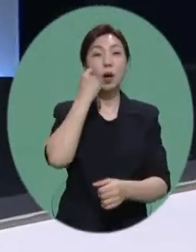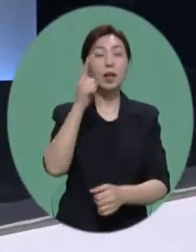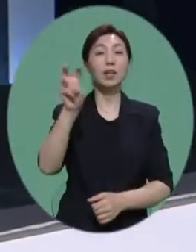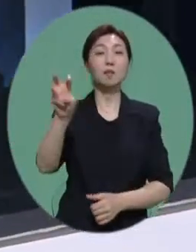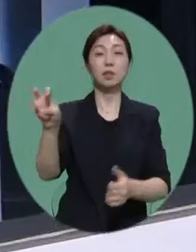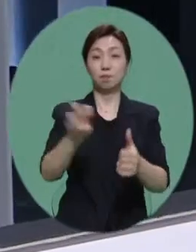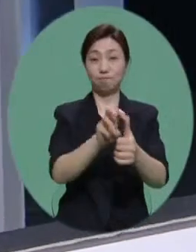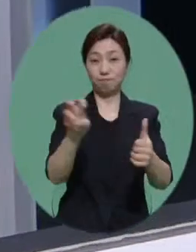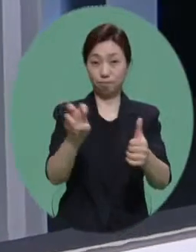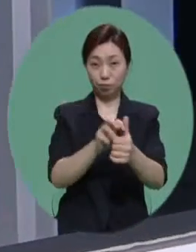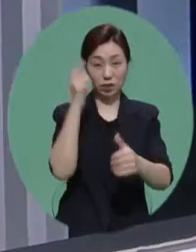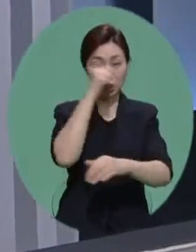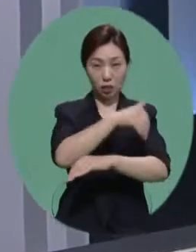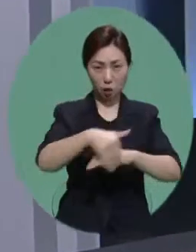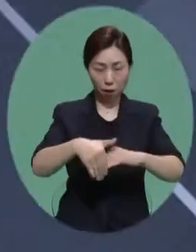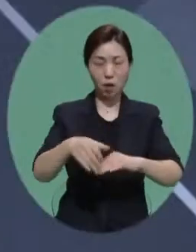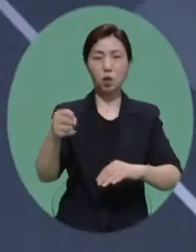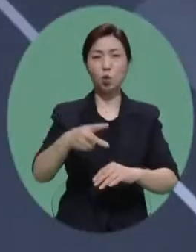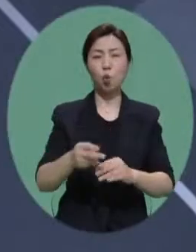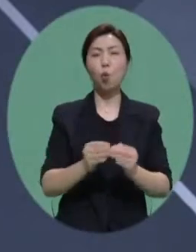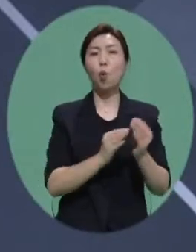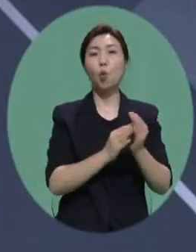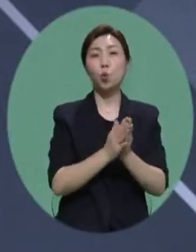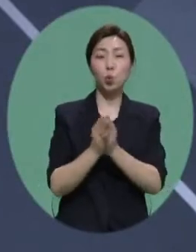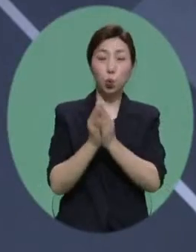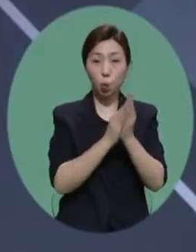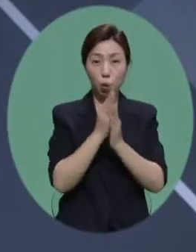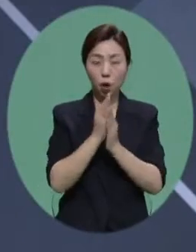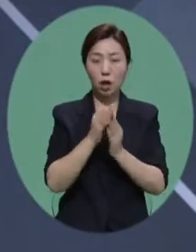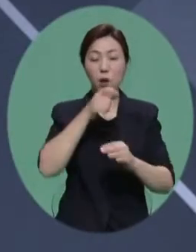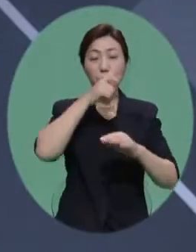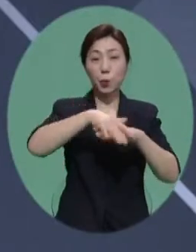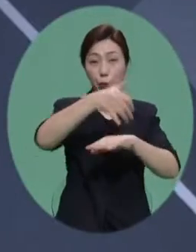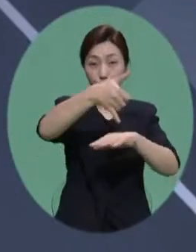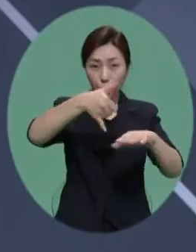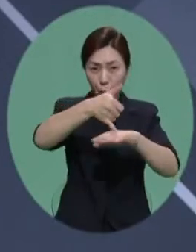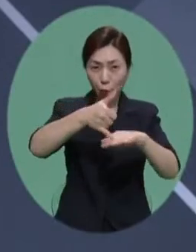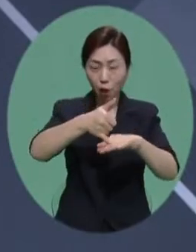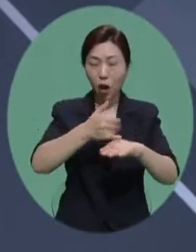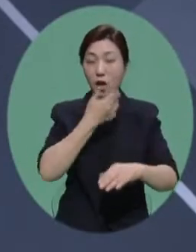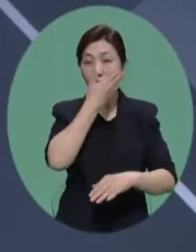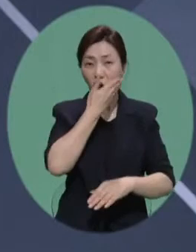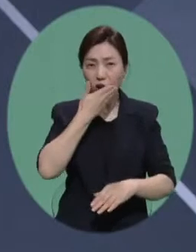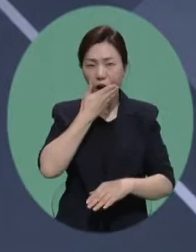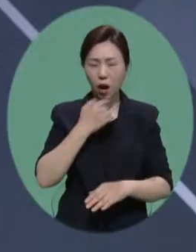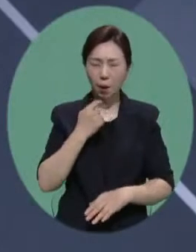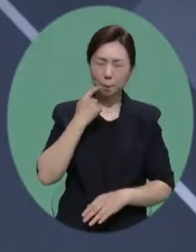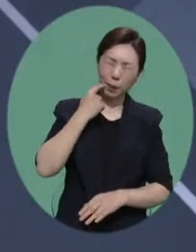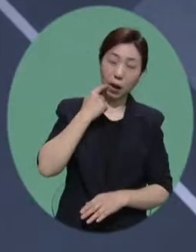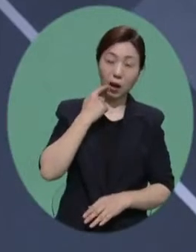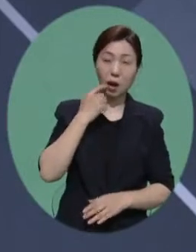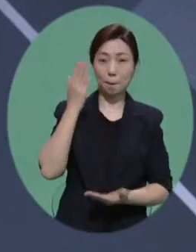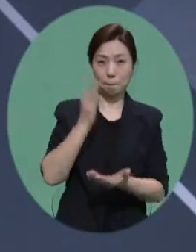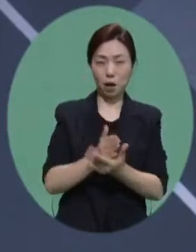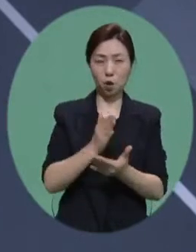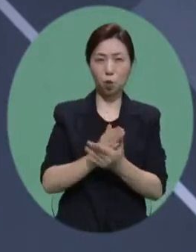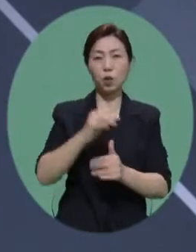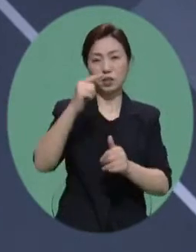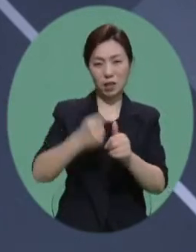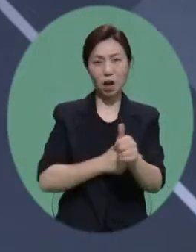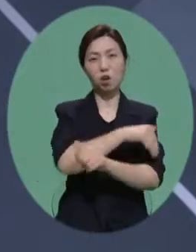농약 화학비료 획기적으로 줄이고 생태 화합 생태에 농업으로 전환 하도록